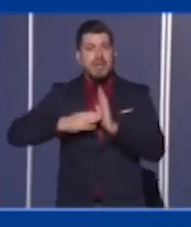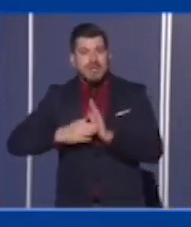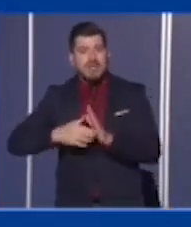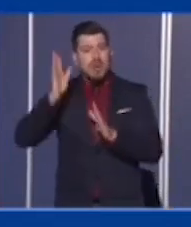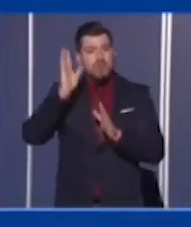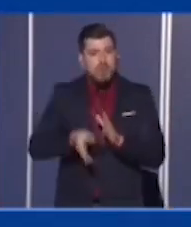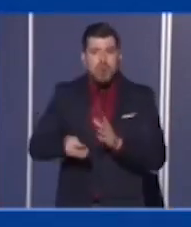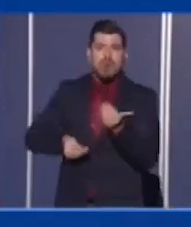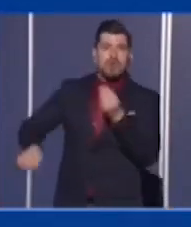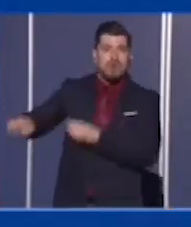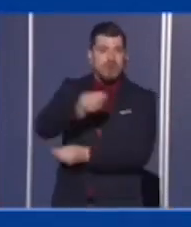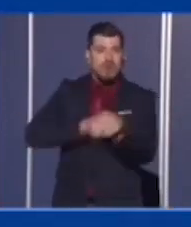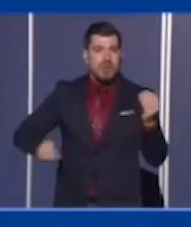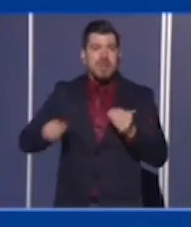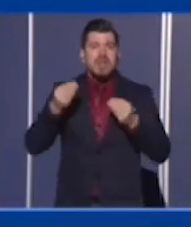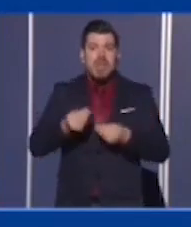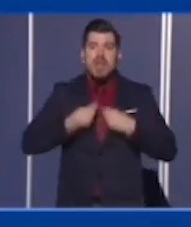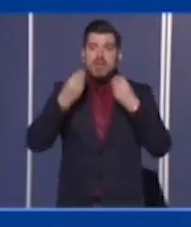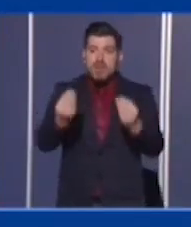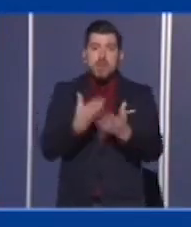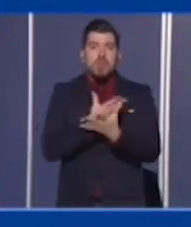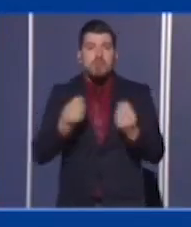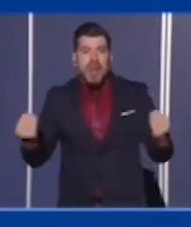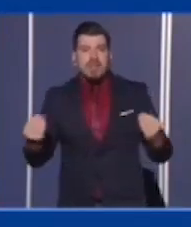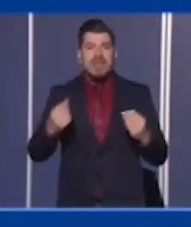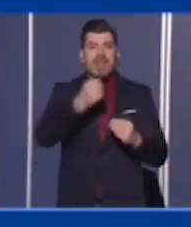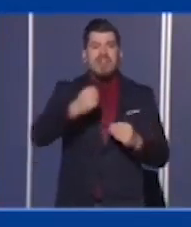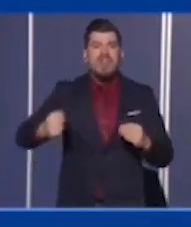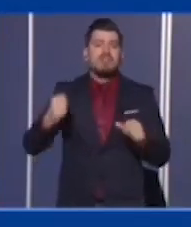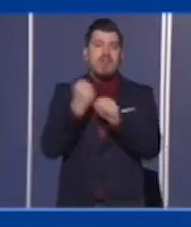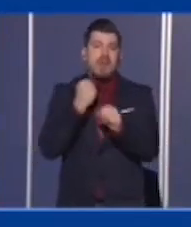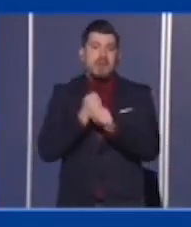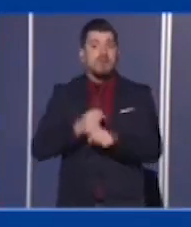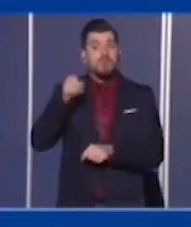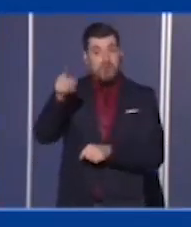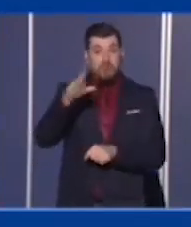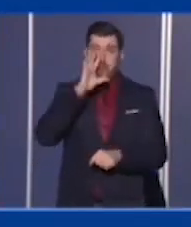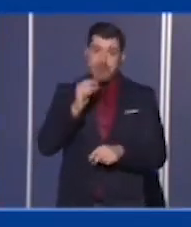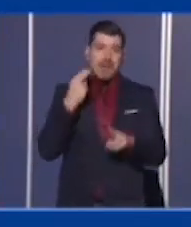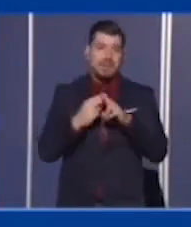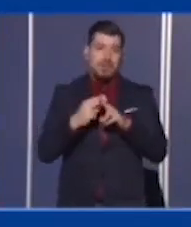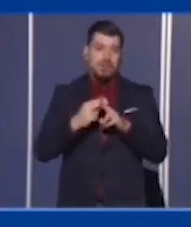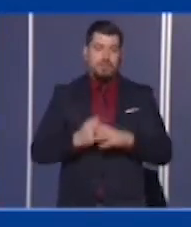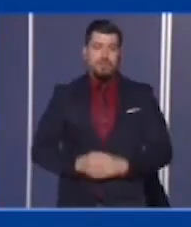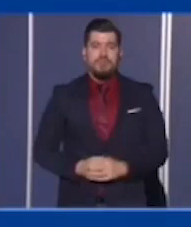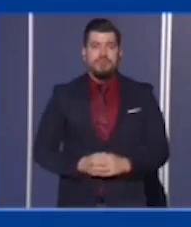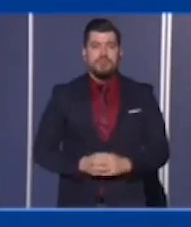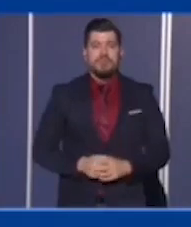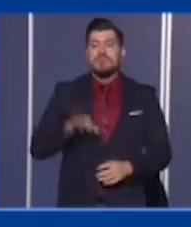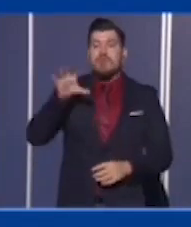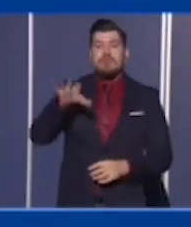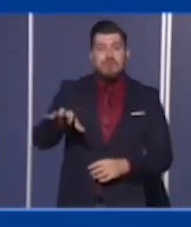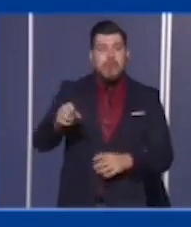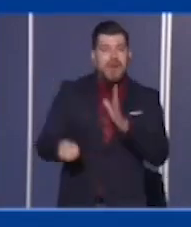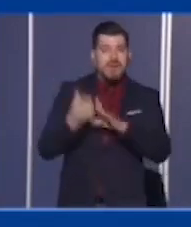άρα προσφέρουν πολλές και καλά αμοιβόμενες θέσεις εργασίας που είναι το ζητούμενο. Το κόμμα μας, η Νέα